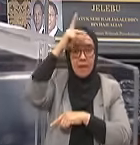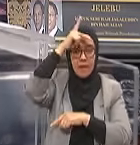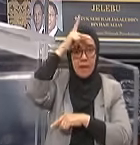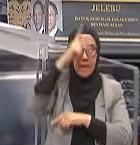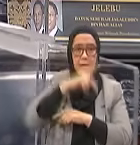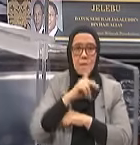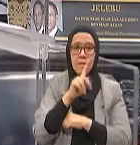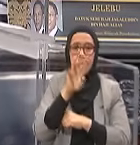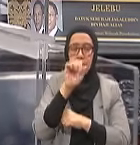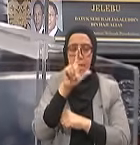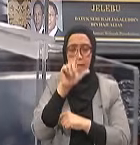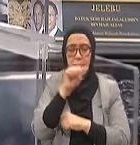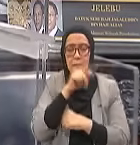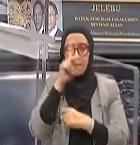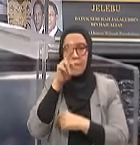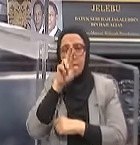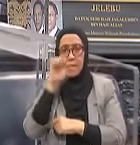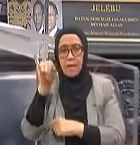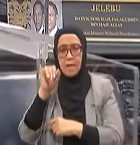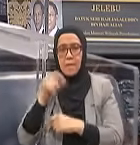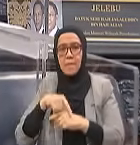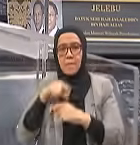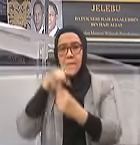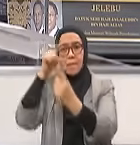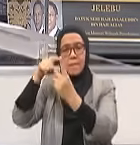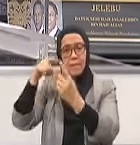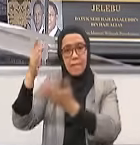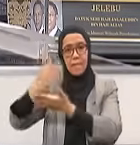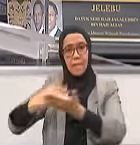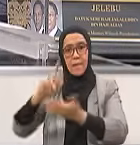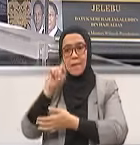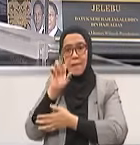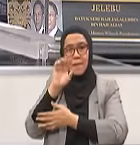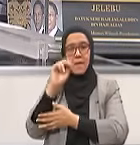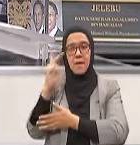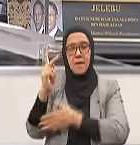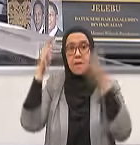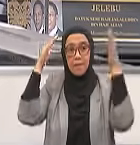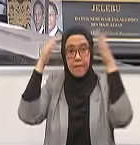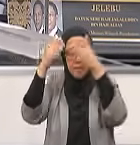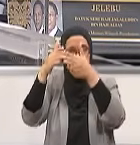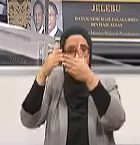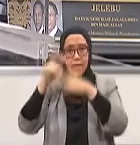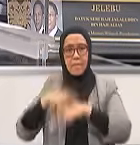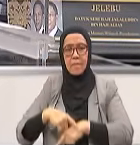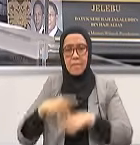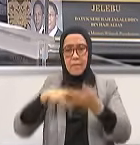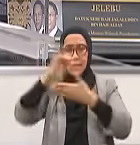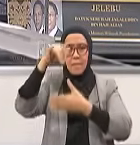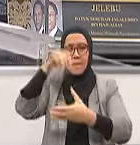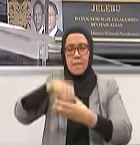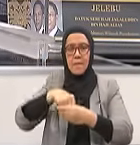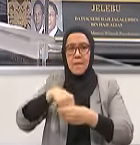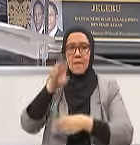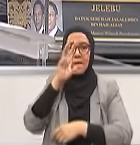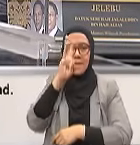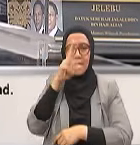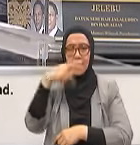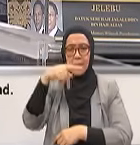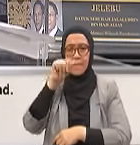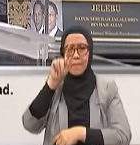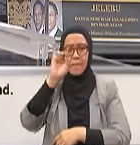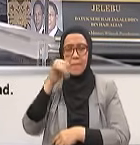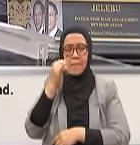Timur di sebelah karakter paham project ini melibatkan 6pq utama yang telah dipecahkan